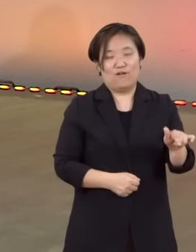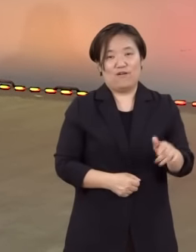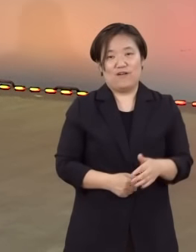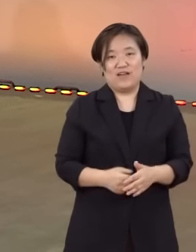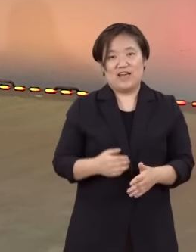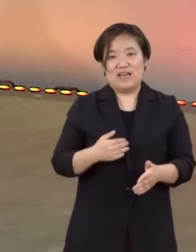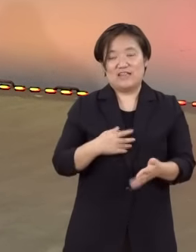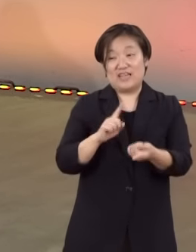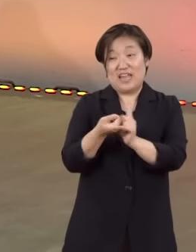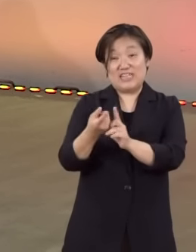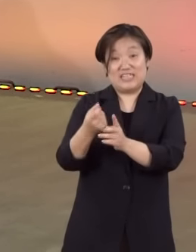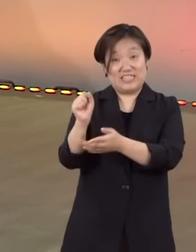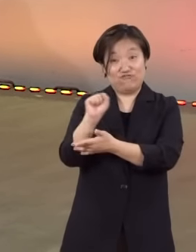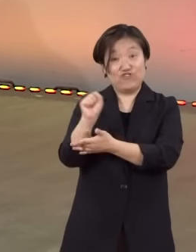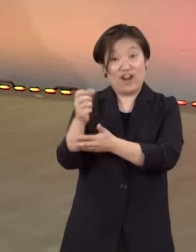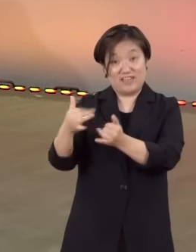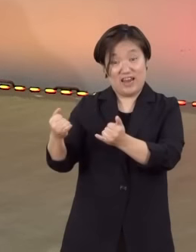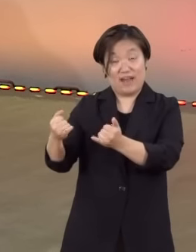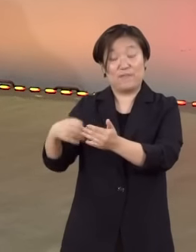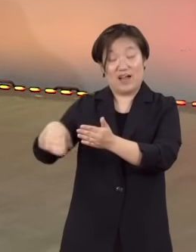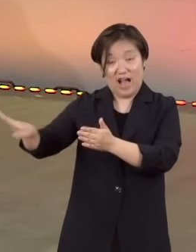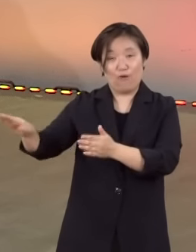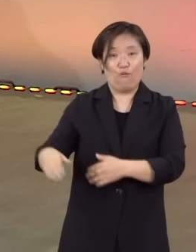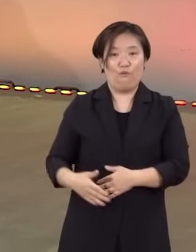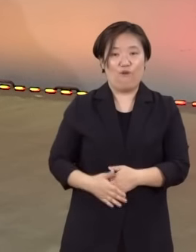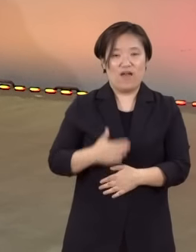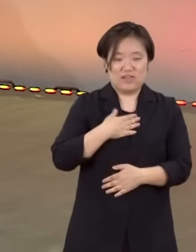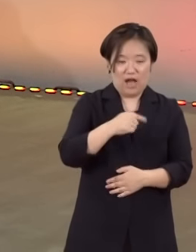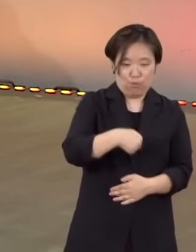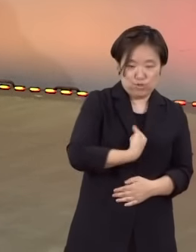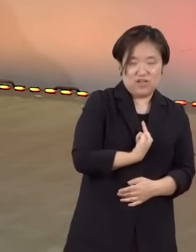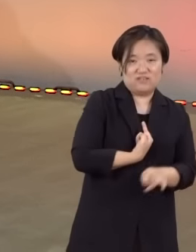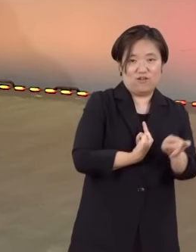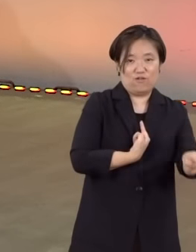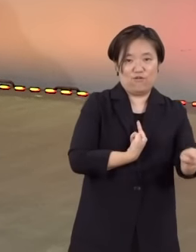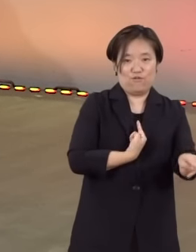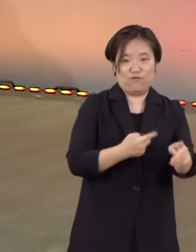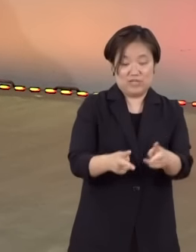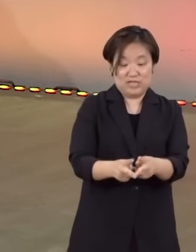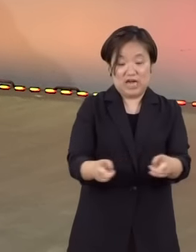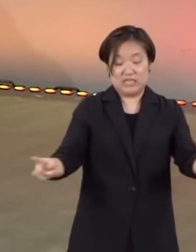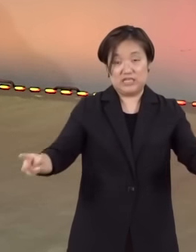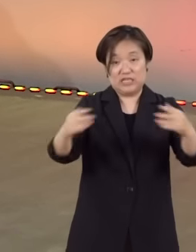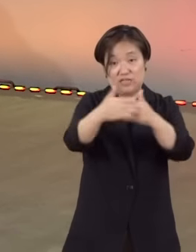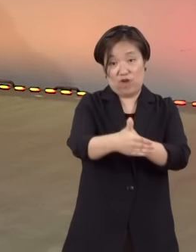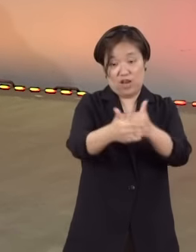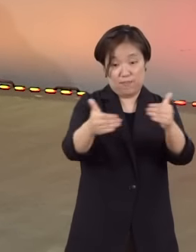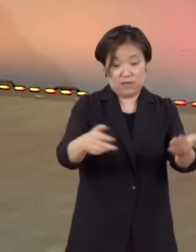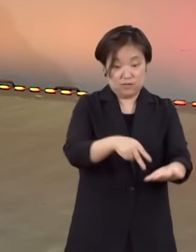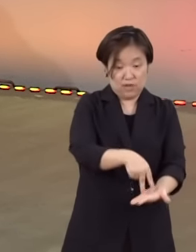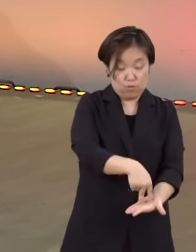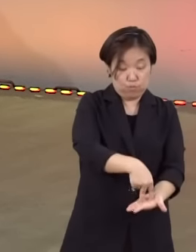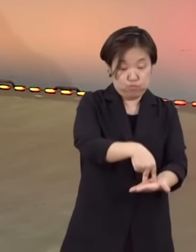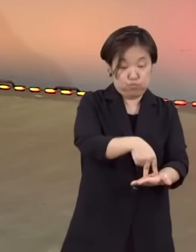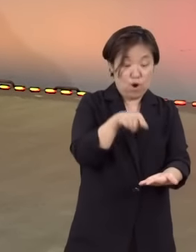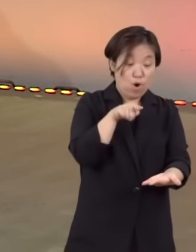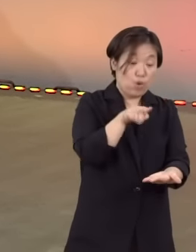들어가시고 저 혼자 지하 2층에서 엘리베이터를 타고 버튼을 누르고